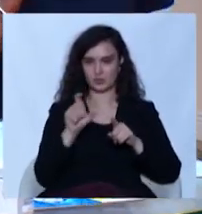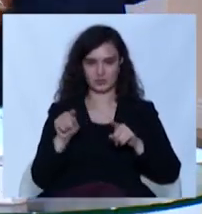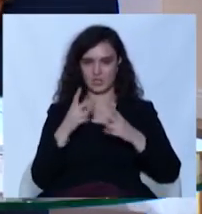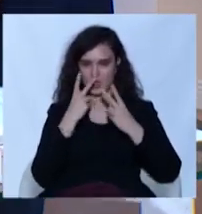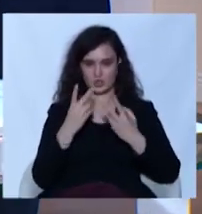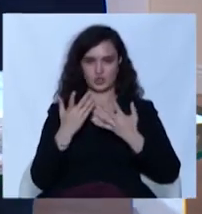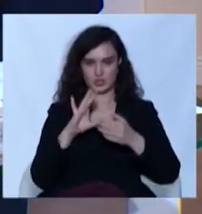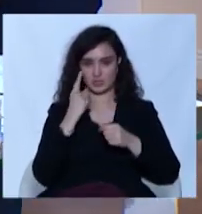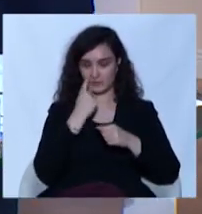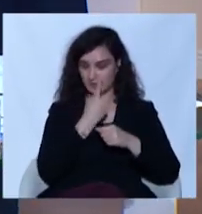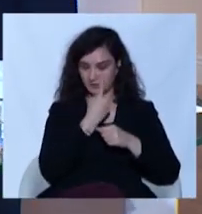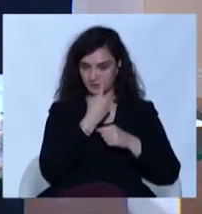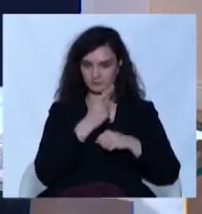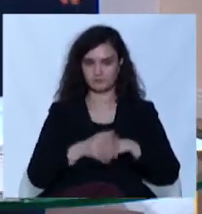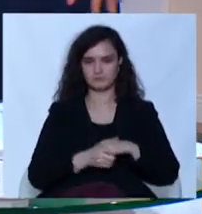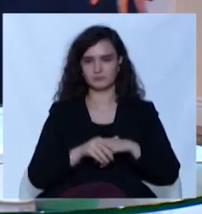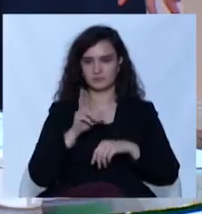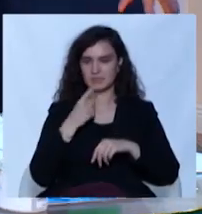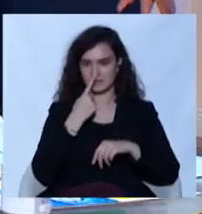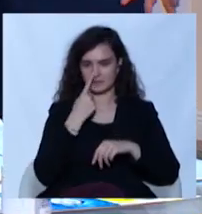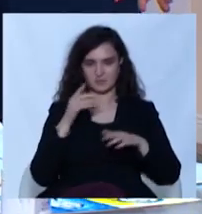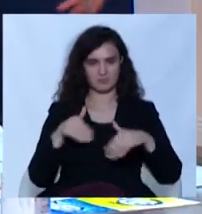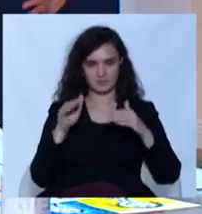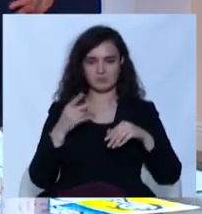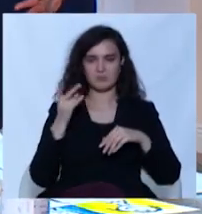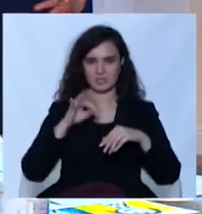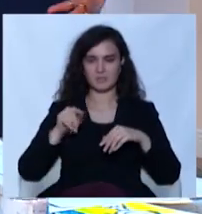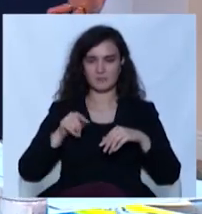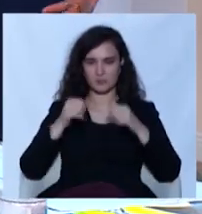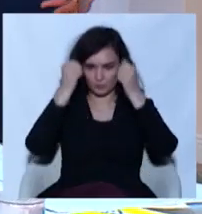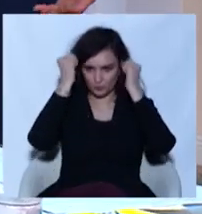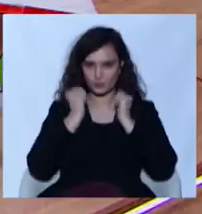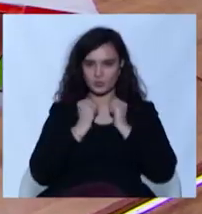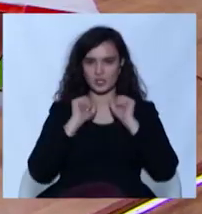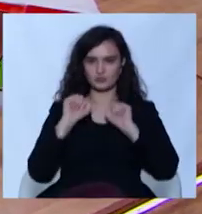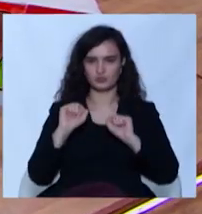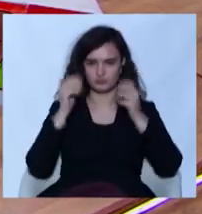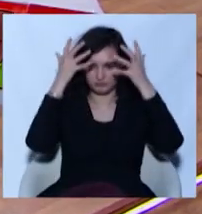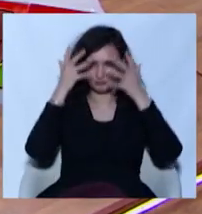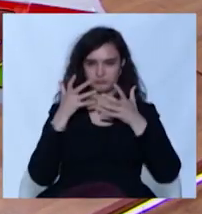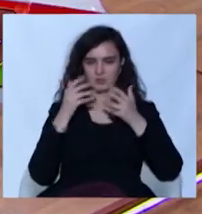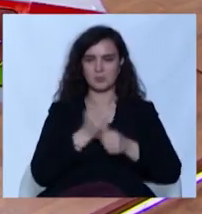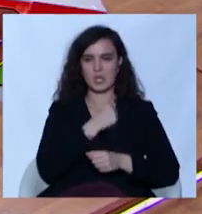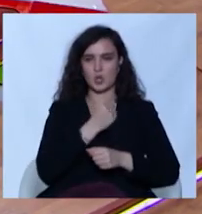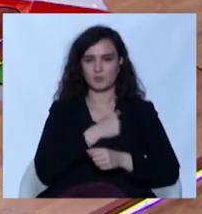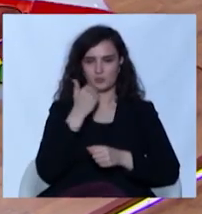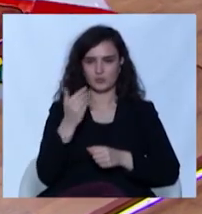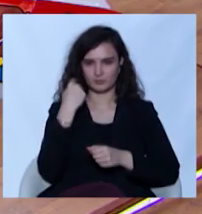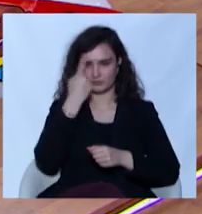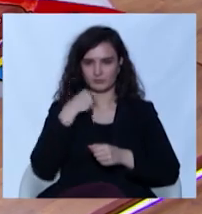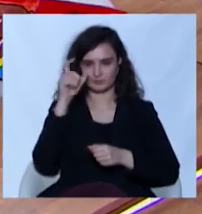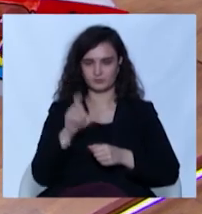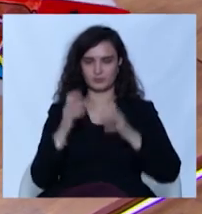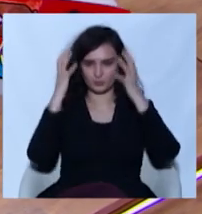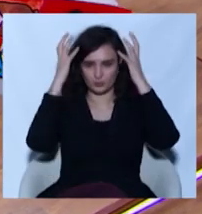ჩანს თვალი და ცხვირი არაფერი, მაგრამ მუზარადე ახურავს. ეს არის მეომრის პორტრეტი